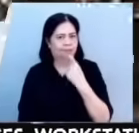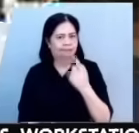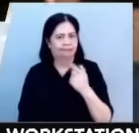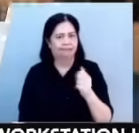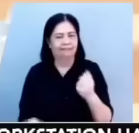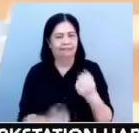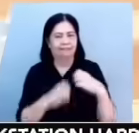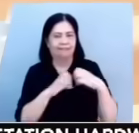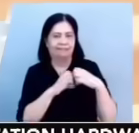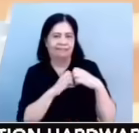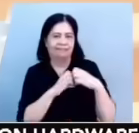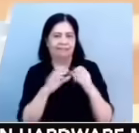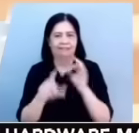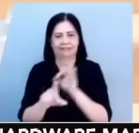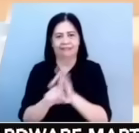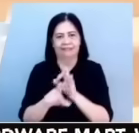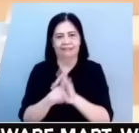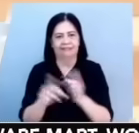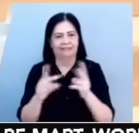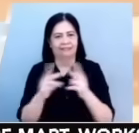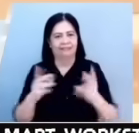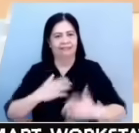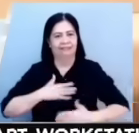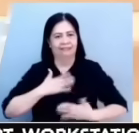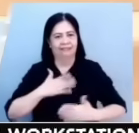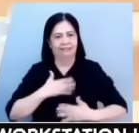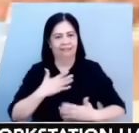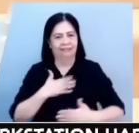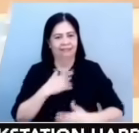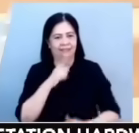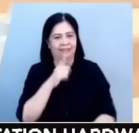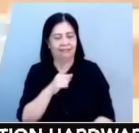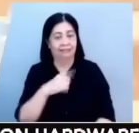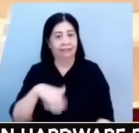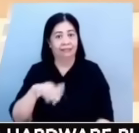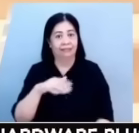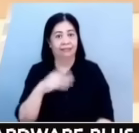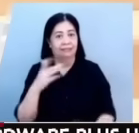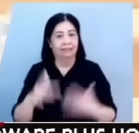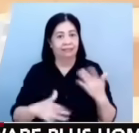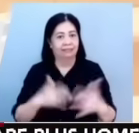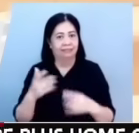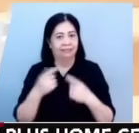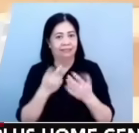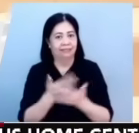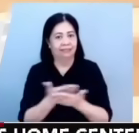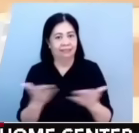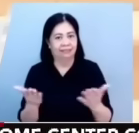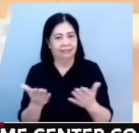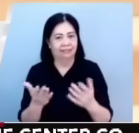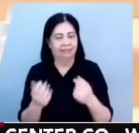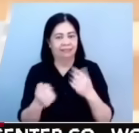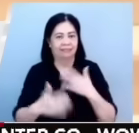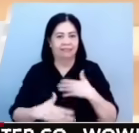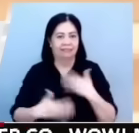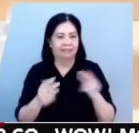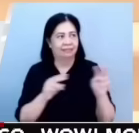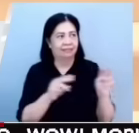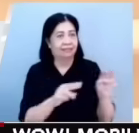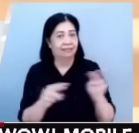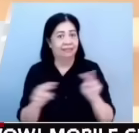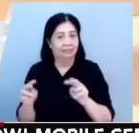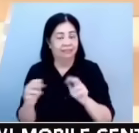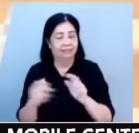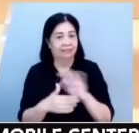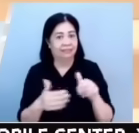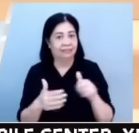fans. Super happy talaga kami. Actually, kaming lahat excited para dito. Nakakatuwa na makikita naman natin ang buong Mall